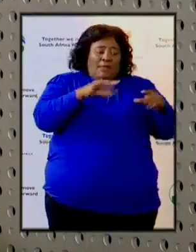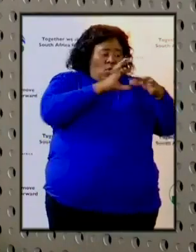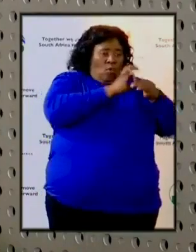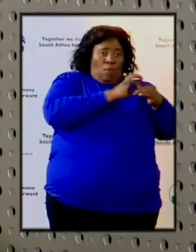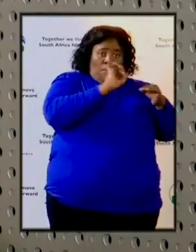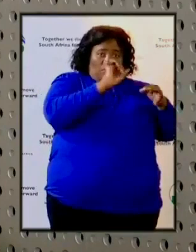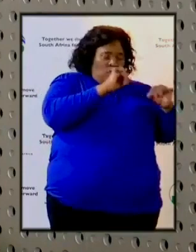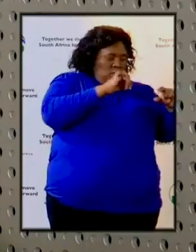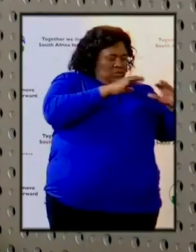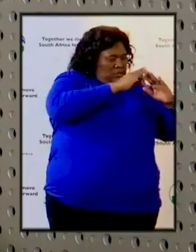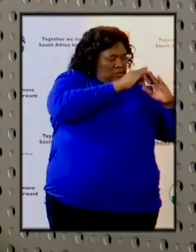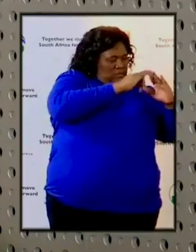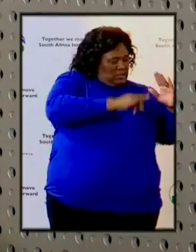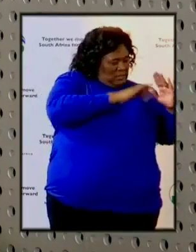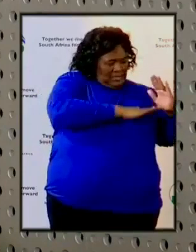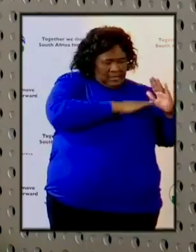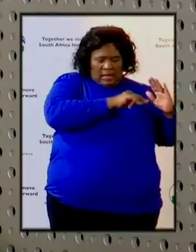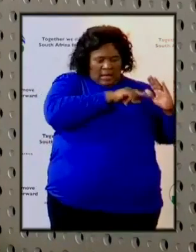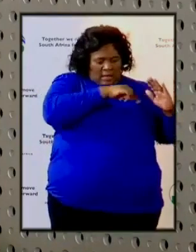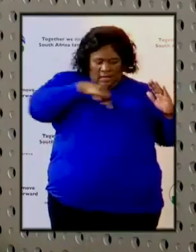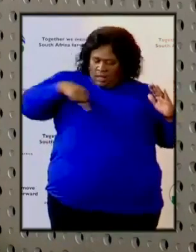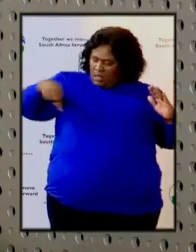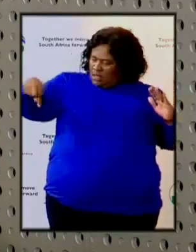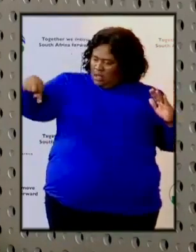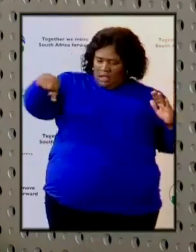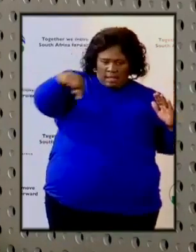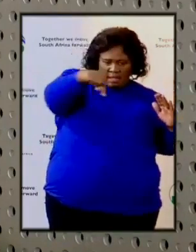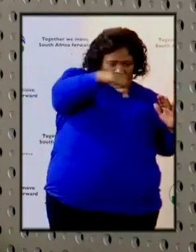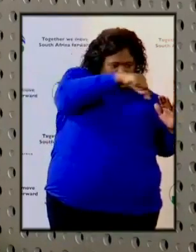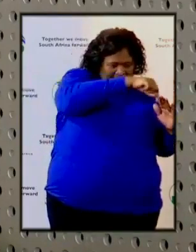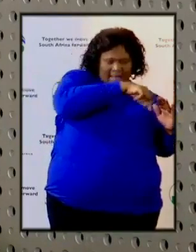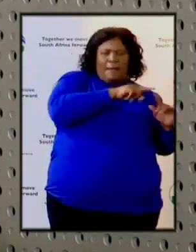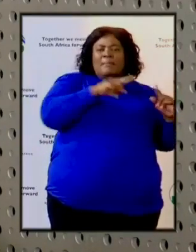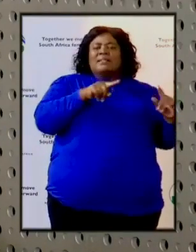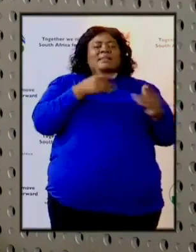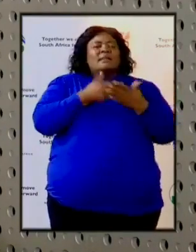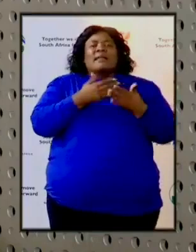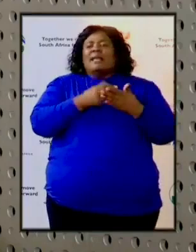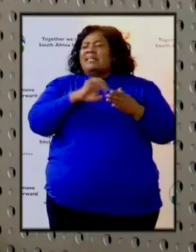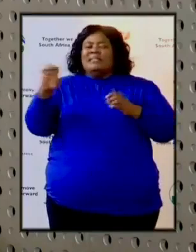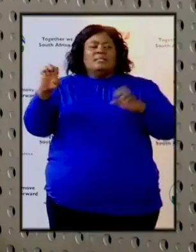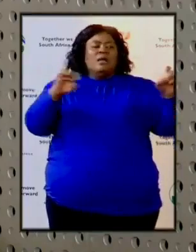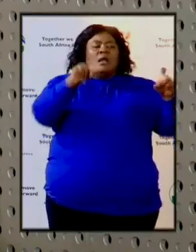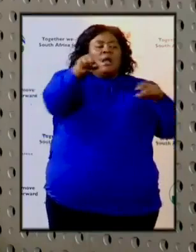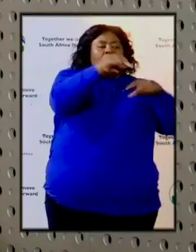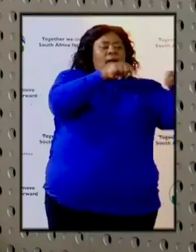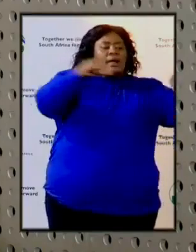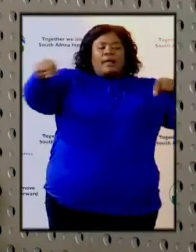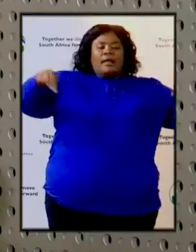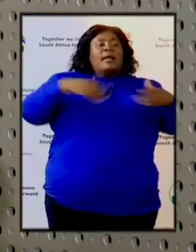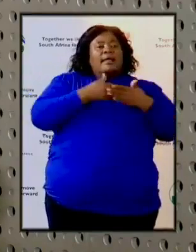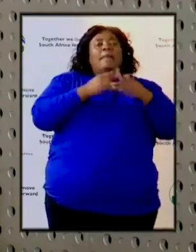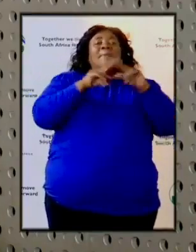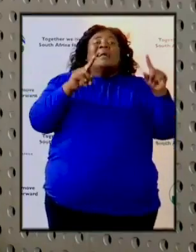eMpumalanga ngakwakho, noma eNtshonalanga yakwakho, noma uya Ningizimu yakwakho, noma uya kuphi,